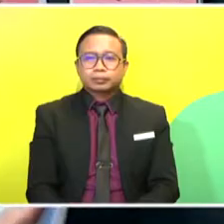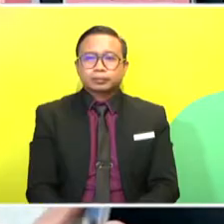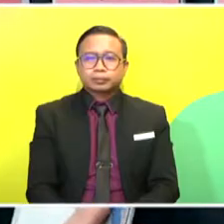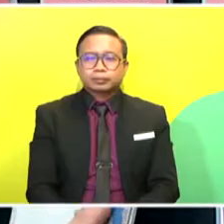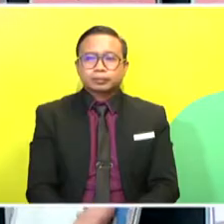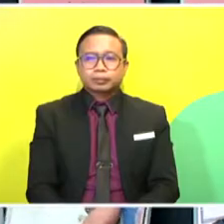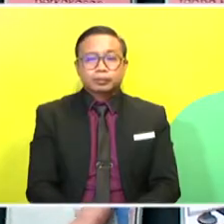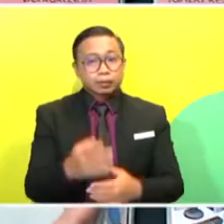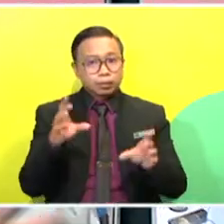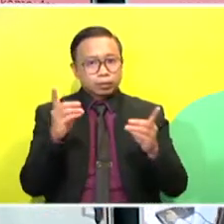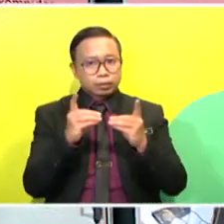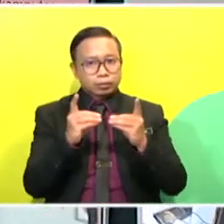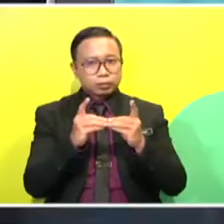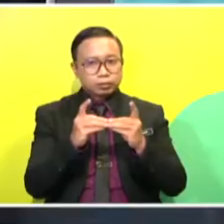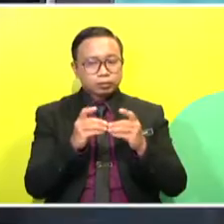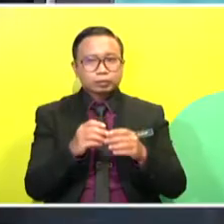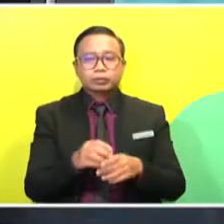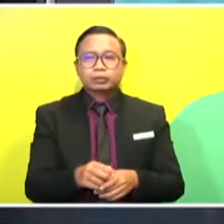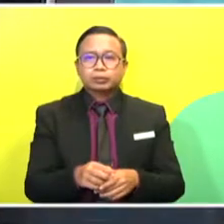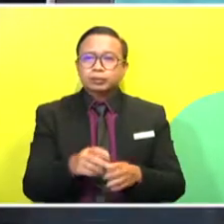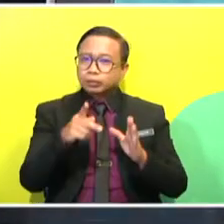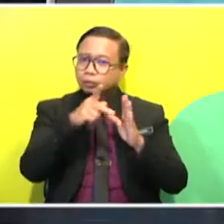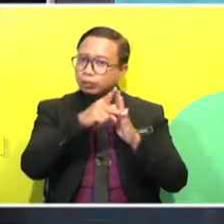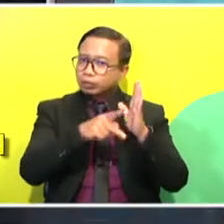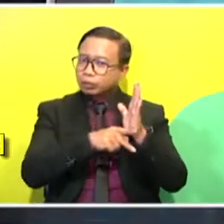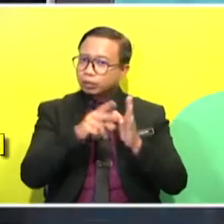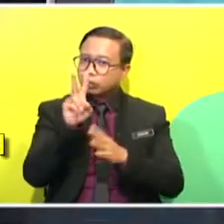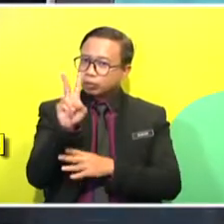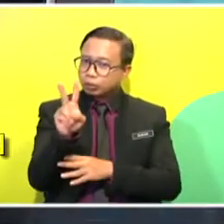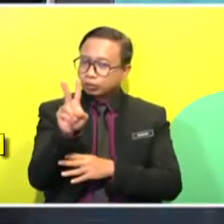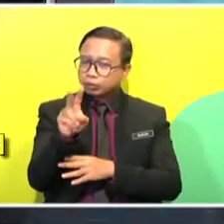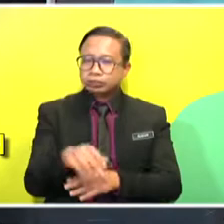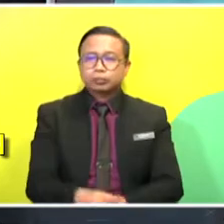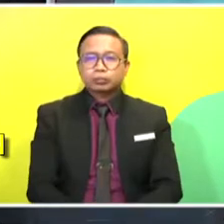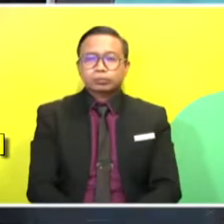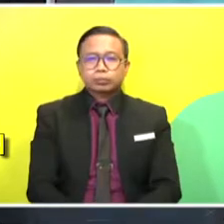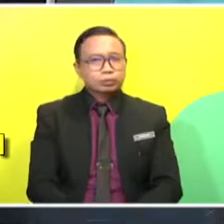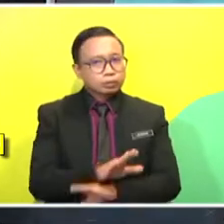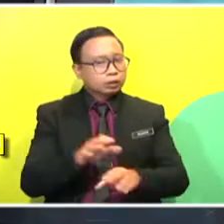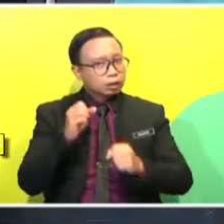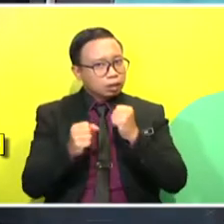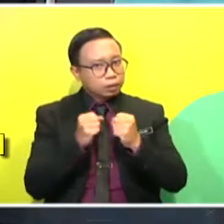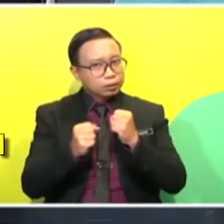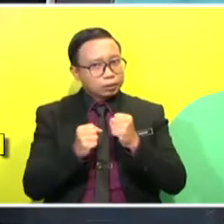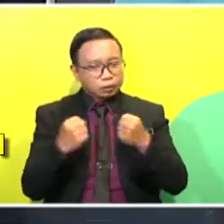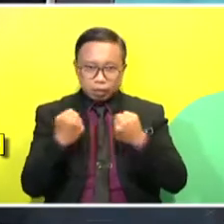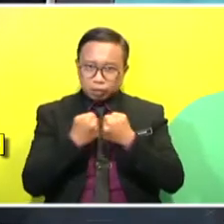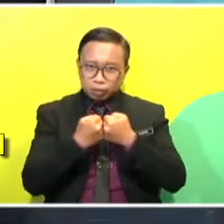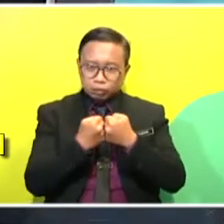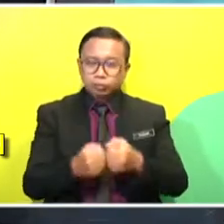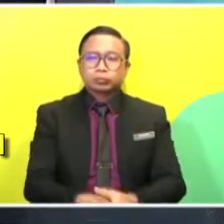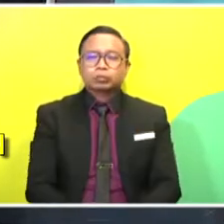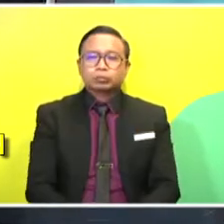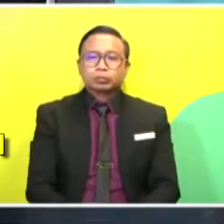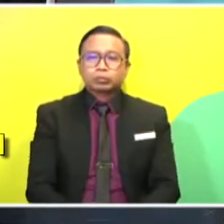Okey, saya dah jumpa padanan peraturan yang kedua iaitu dilarang berlari, bergurau senda dan bergaduh. Cikgu, tinggal 2